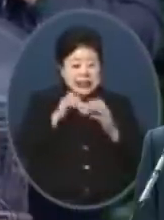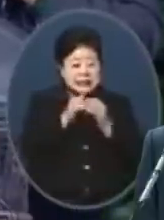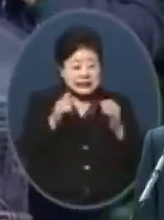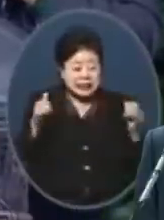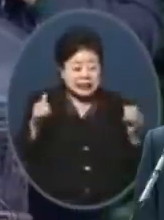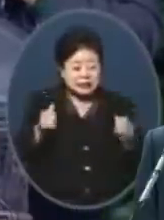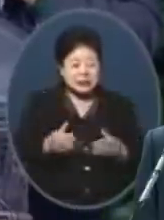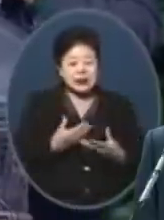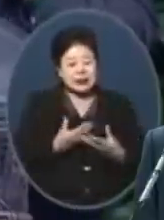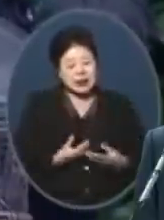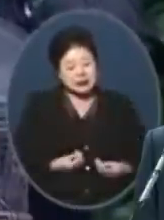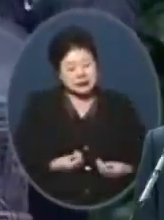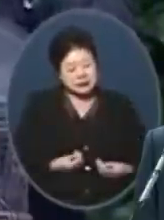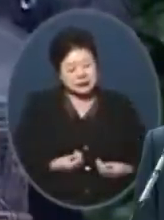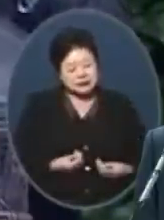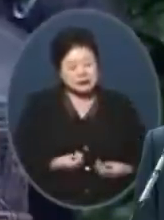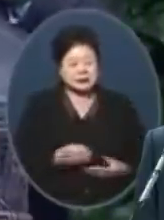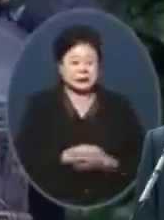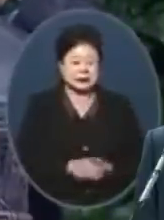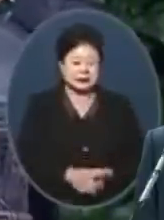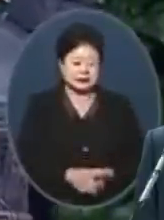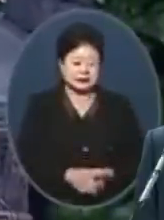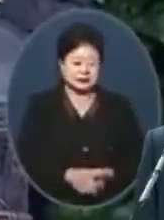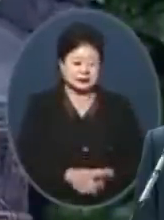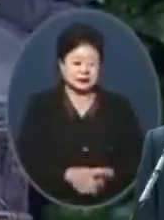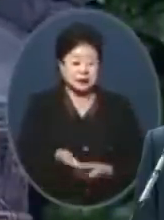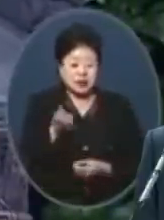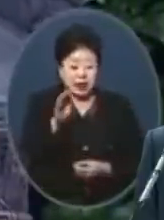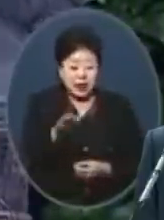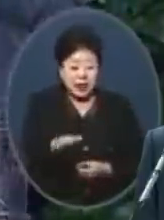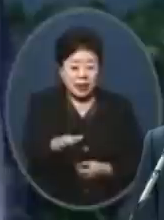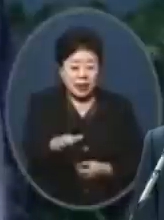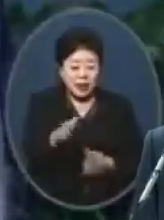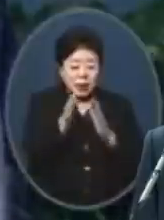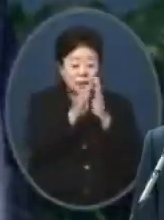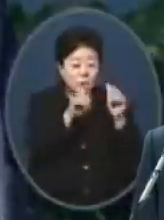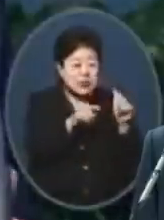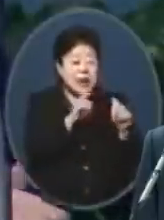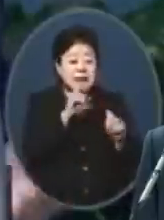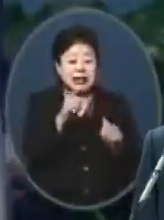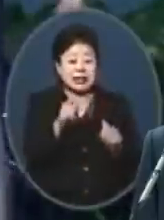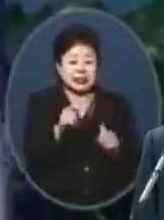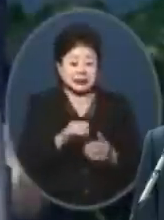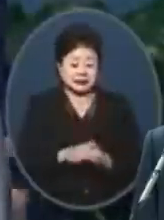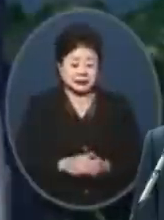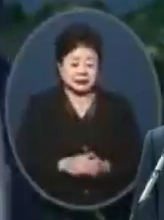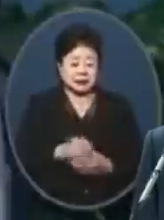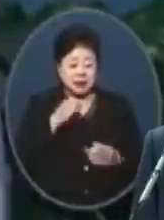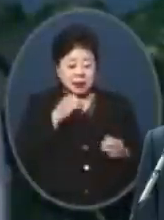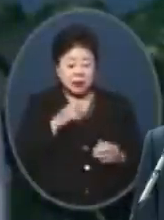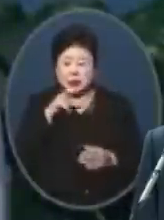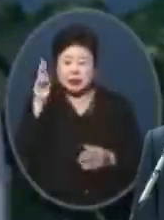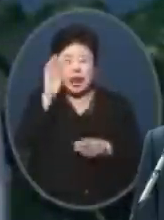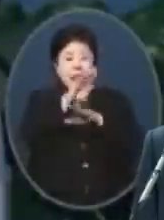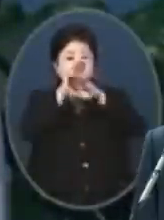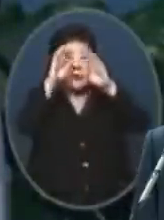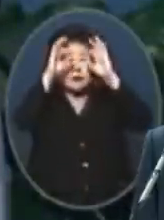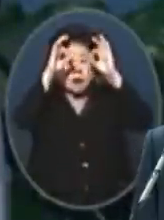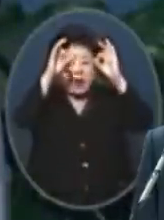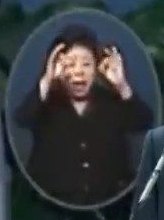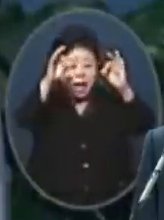백성들은 좌절했습니다. And they were discouraged. 그러나 모세는 말하기를 홍해를 들어 하늘을